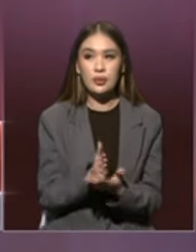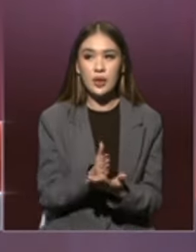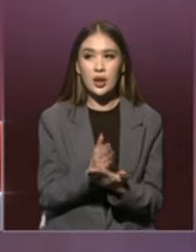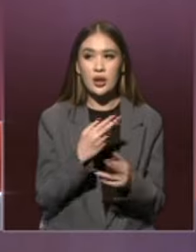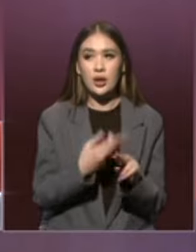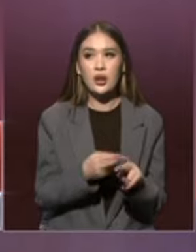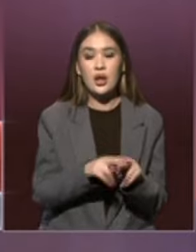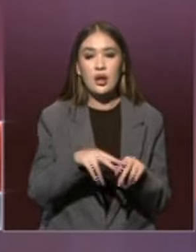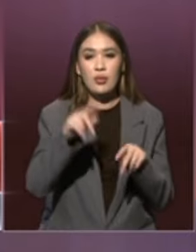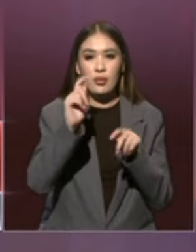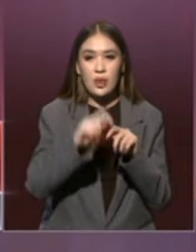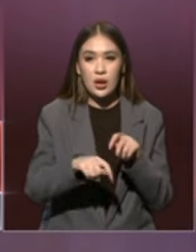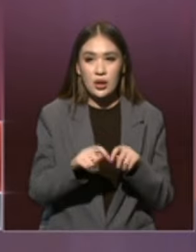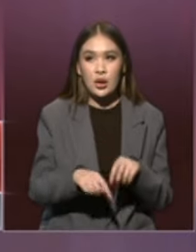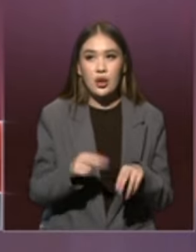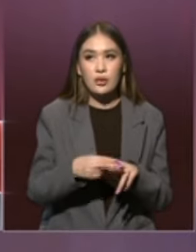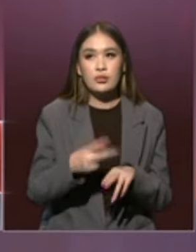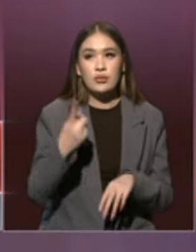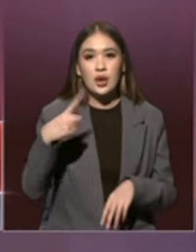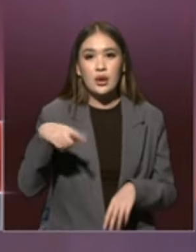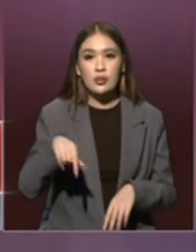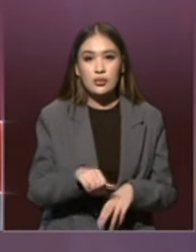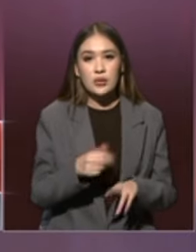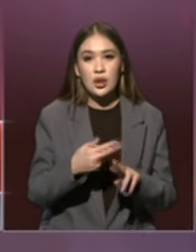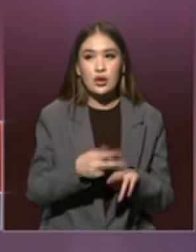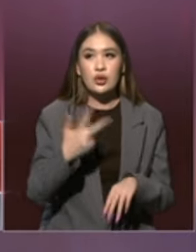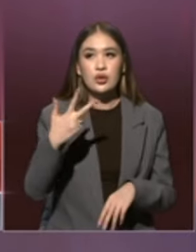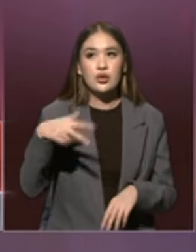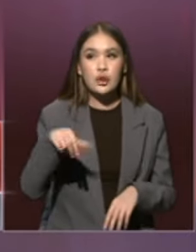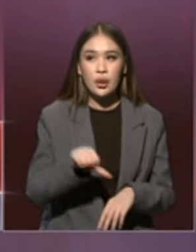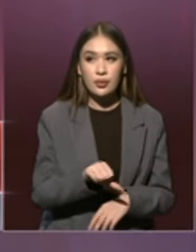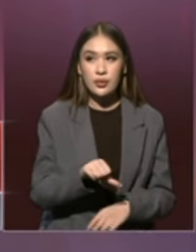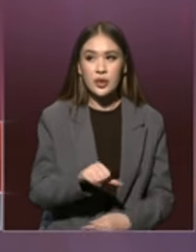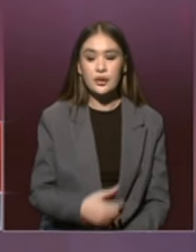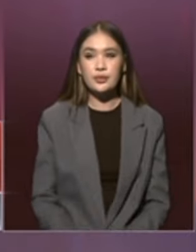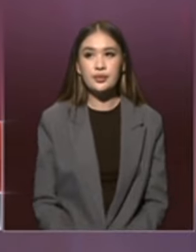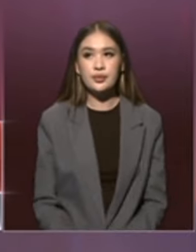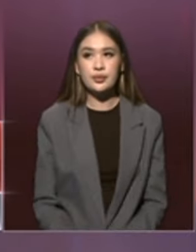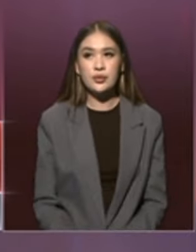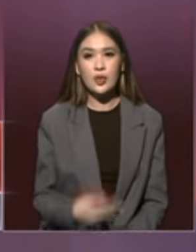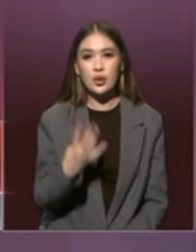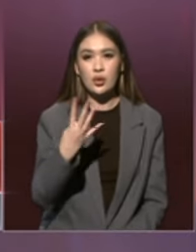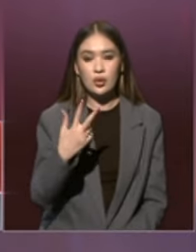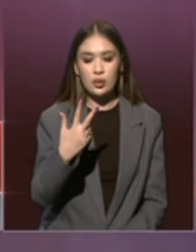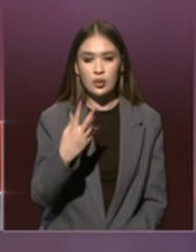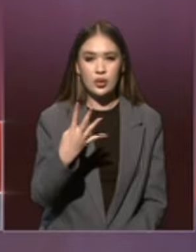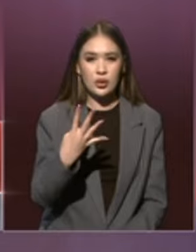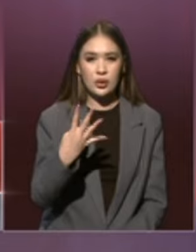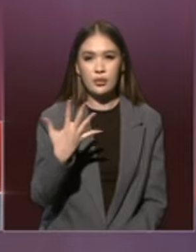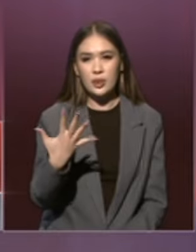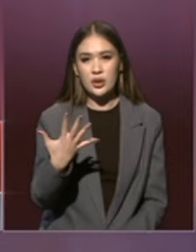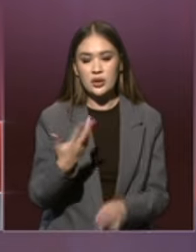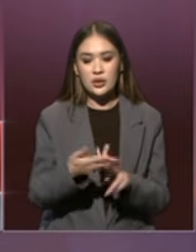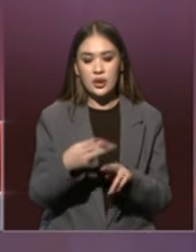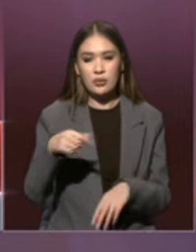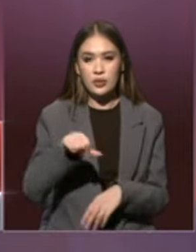Сондықтан бағалау бар ғой. Бұл бір апта түгіл бар ғой. Үш аптаға, 4-5 аптаға созылатынына. Негізі асықпау